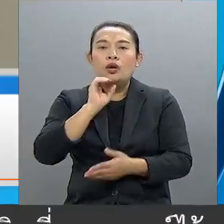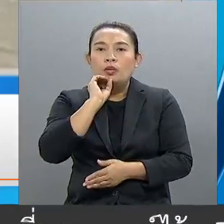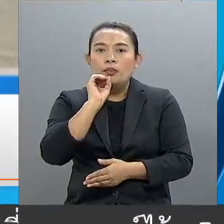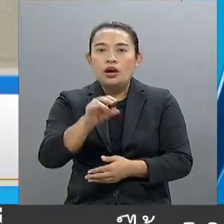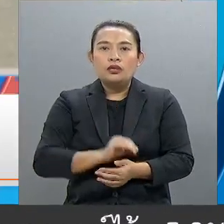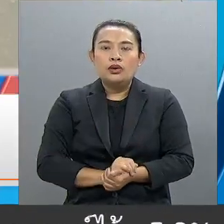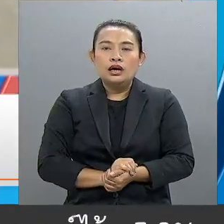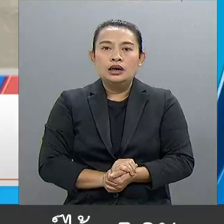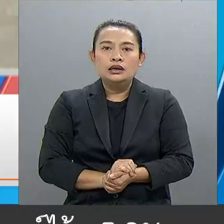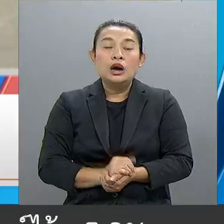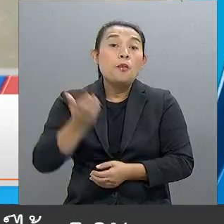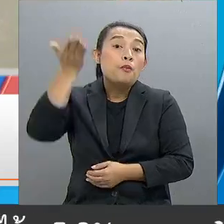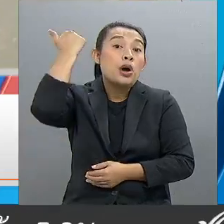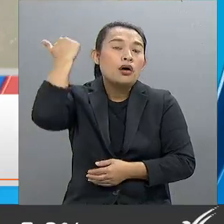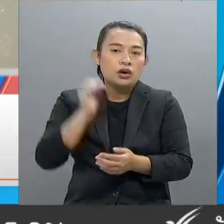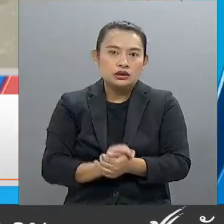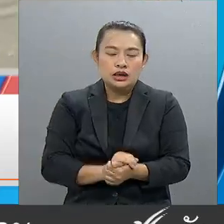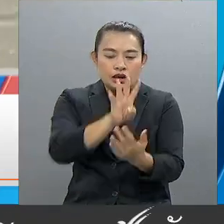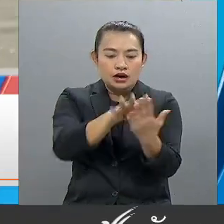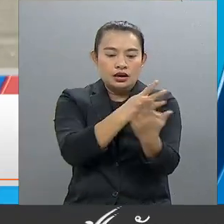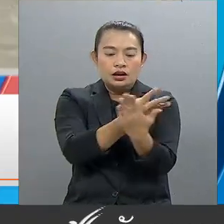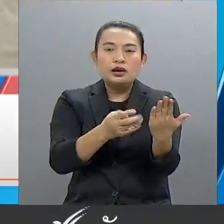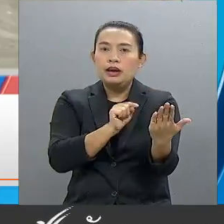ามีแผนที่จะวางไว้ในช่วง